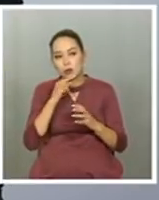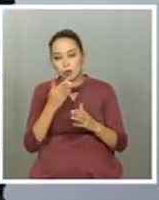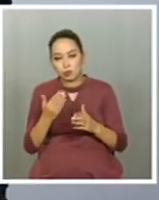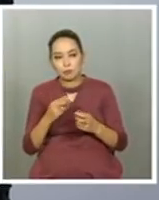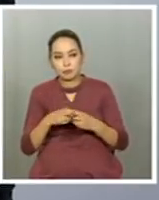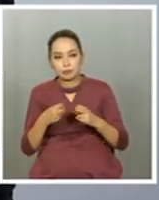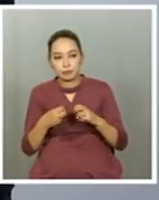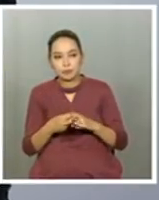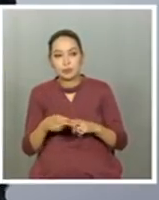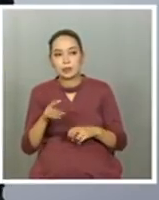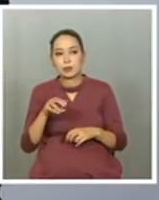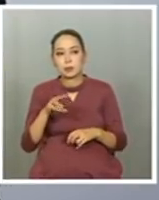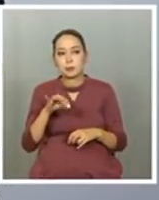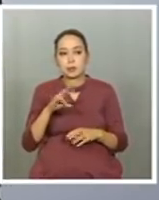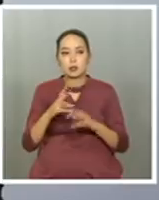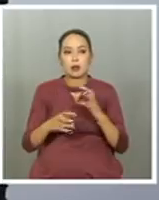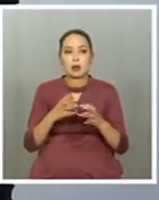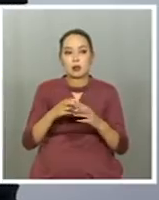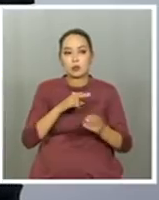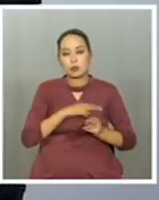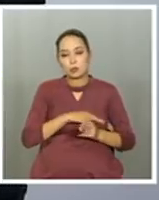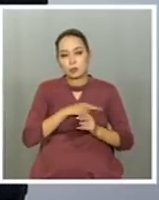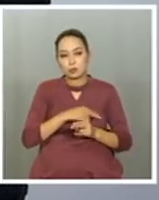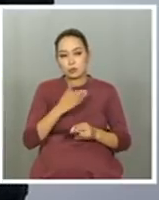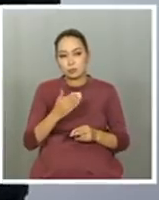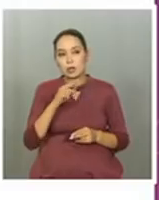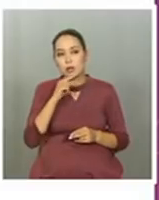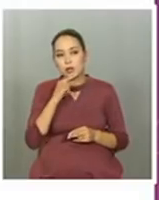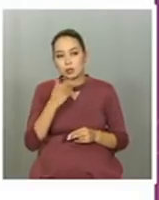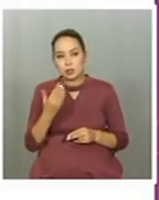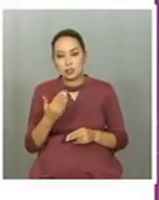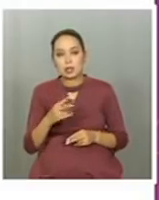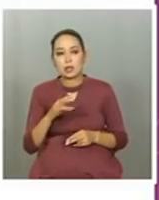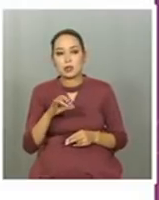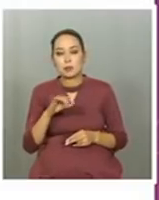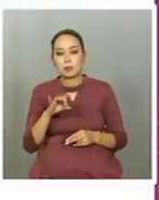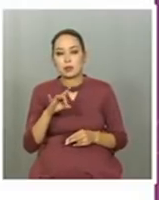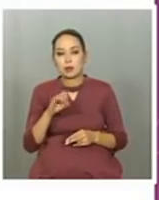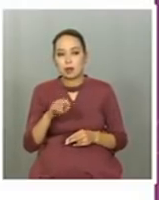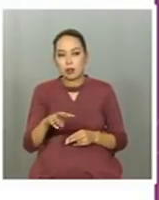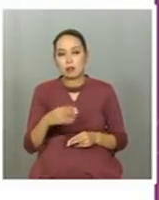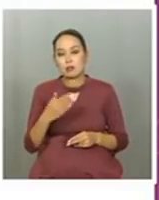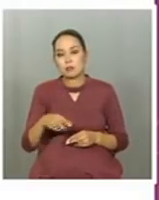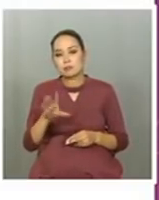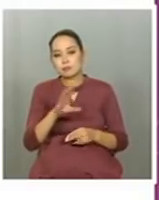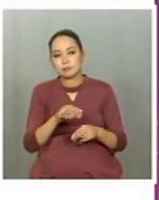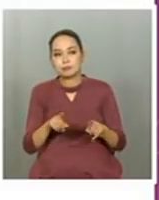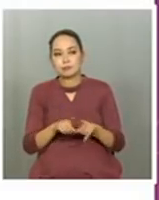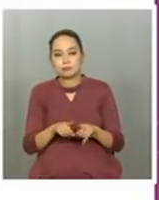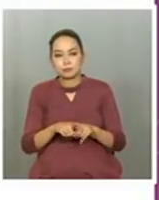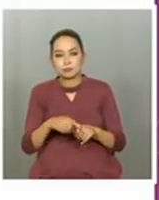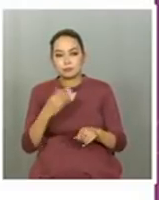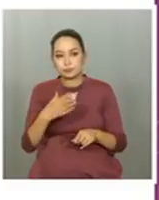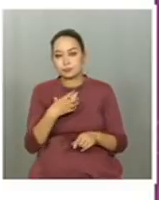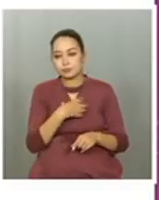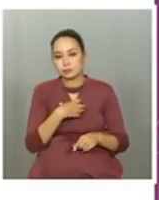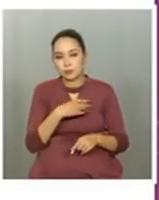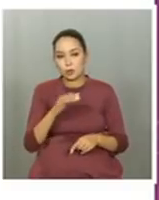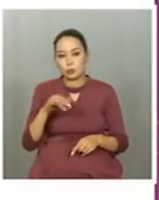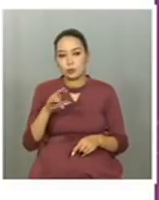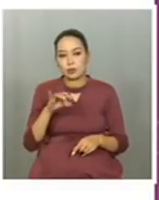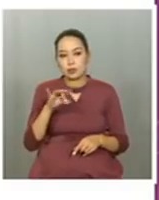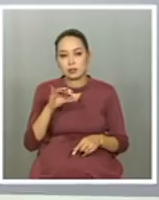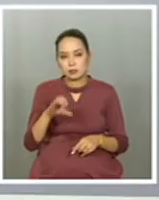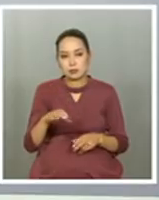халықаралық еңбек бөлінісі, экономиканың либералдануы, осылардың барлығы үздіксіз жүретін үдерістік мәселелер, немесе